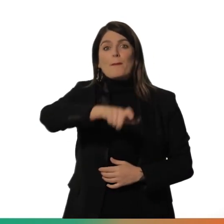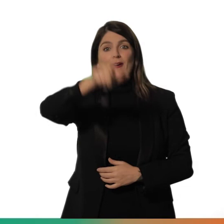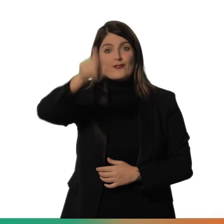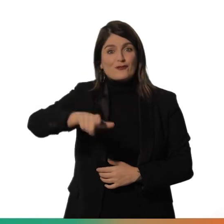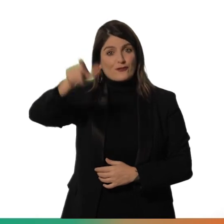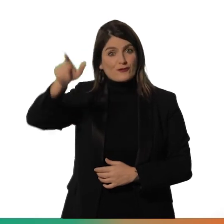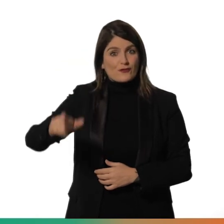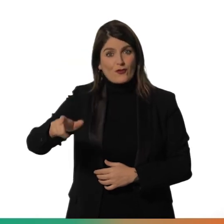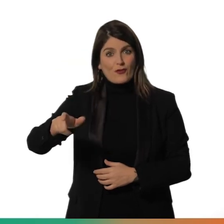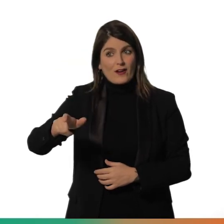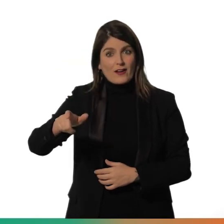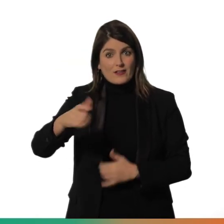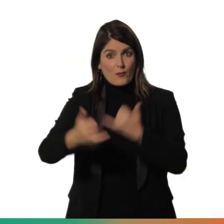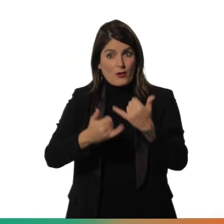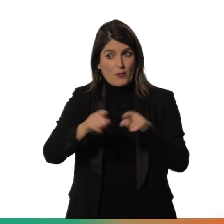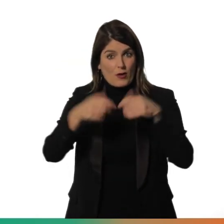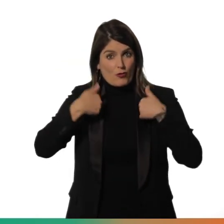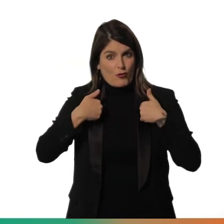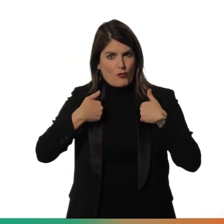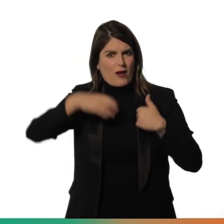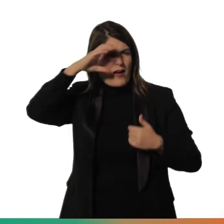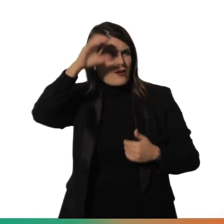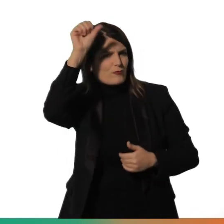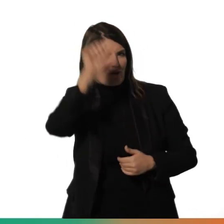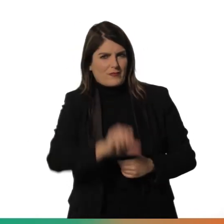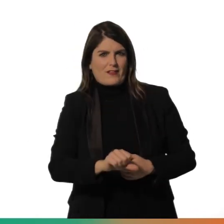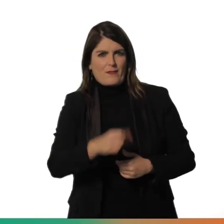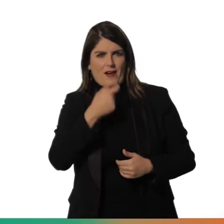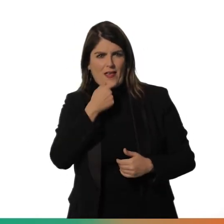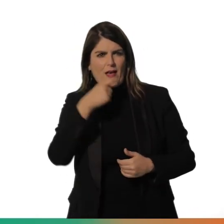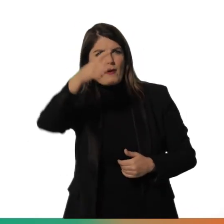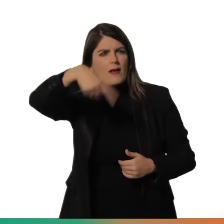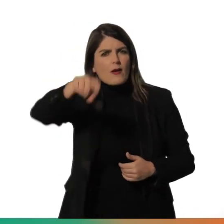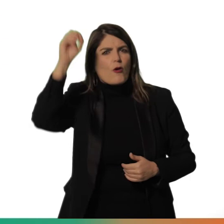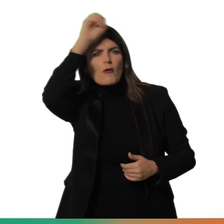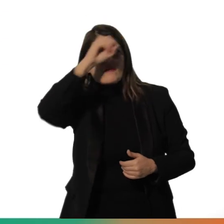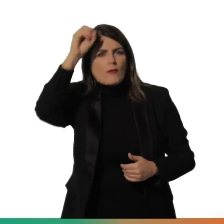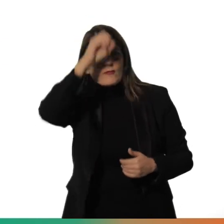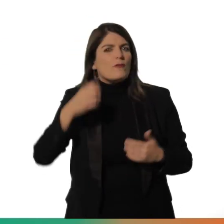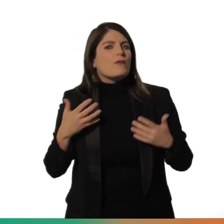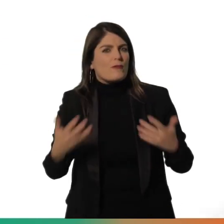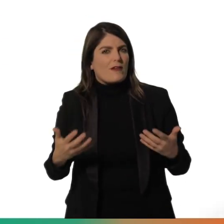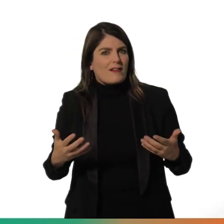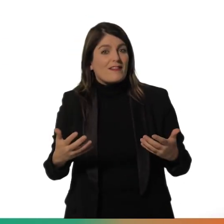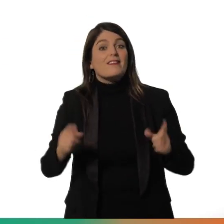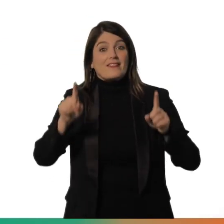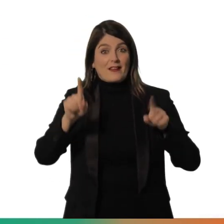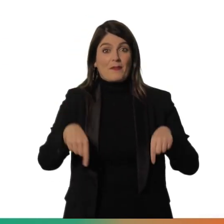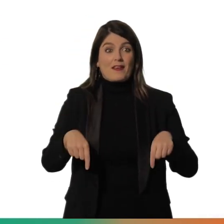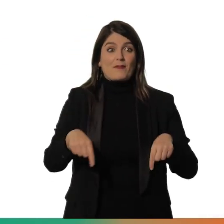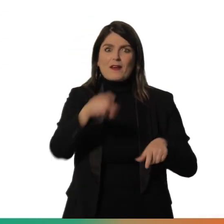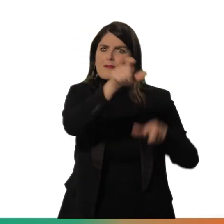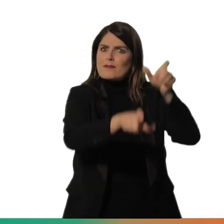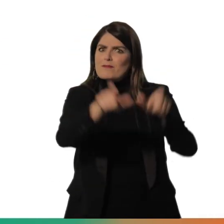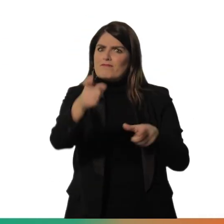la gent, a les persones amb el mateix col·lectiu que el meu, per saber el que pensen i que